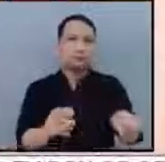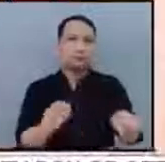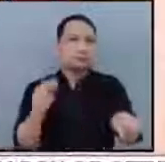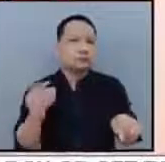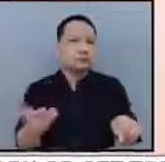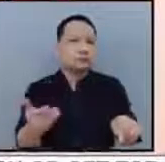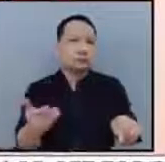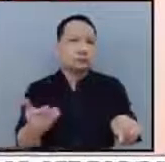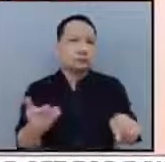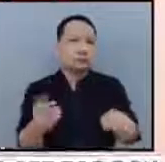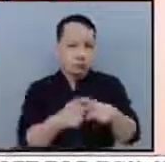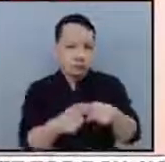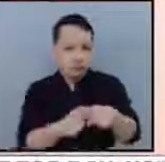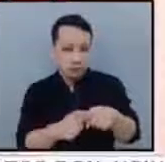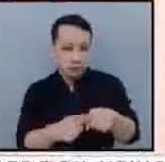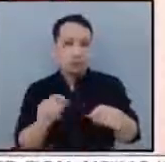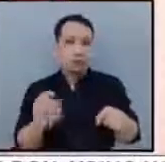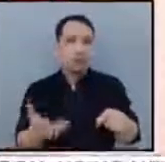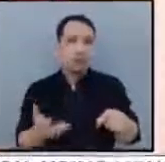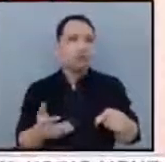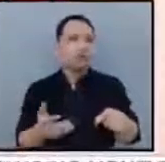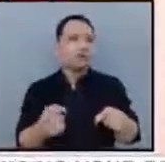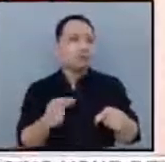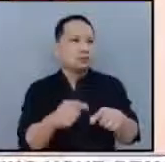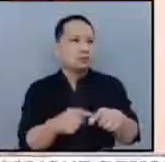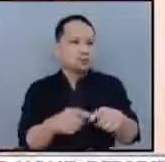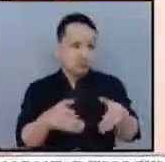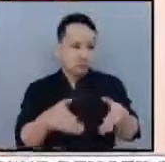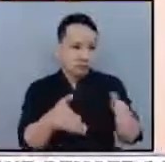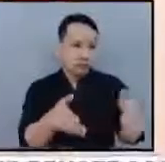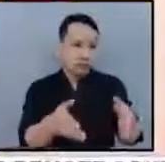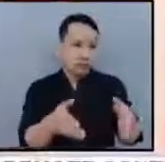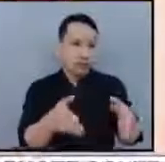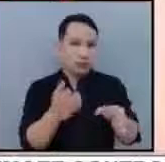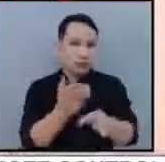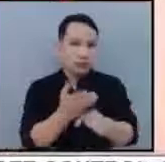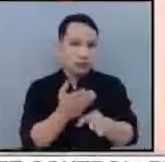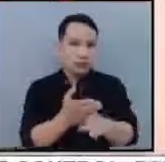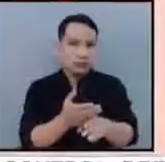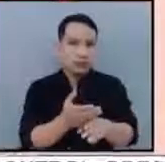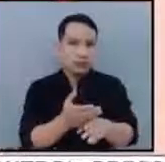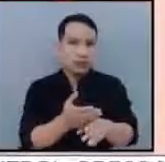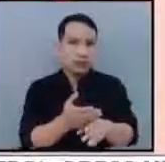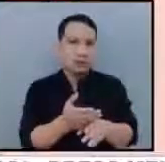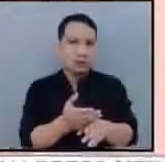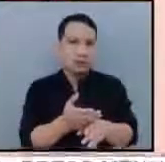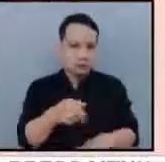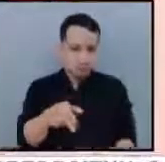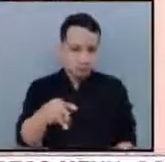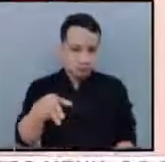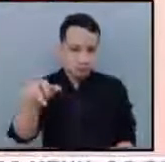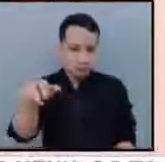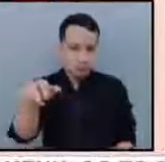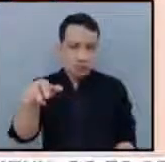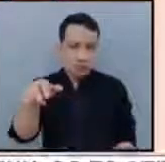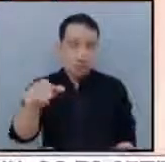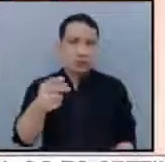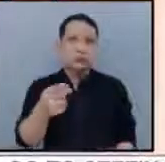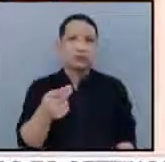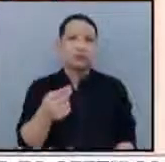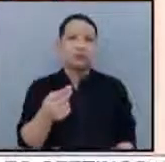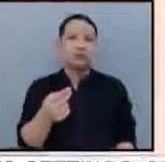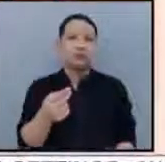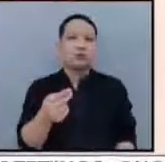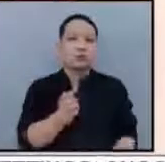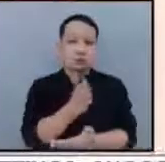walang kuryente, hindi nadadaanan ng mga sasakyan. Walking is the most favorable mode of transportation to